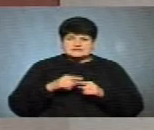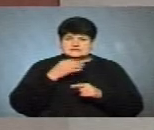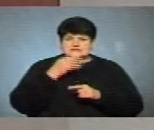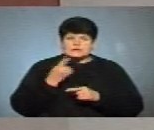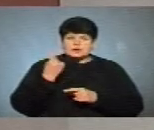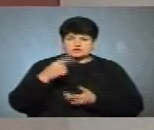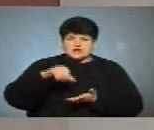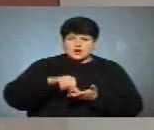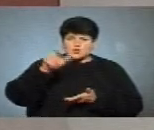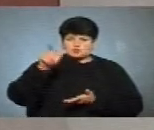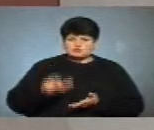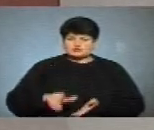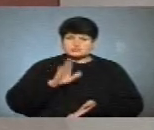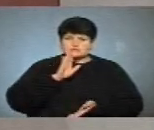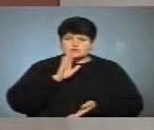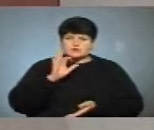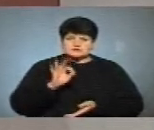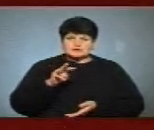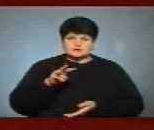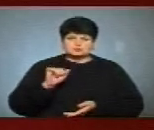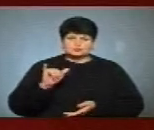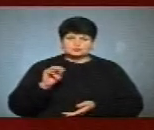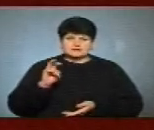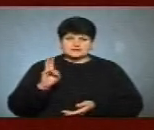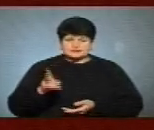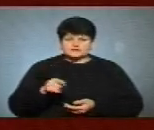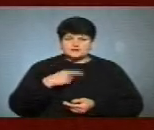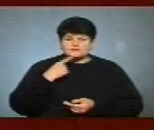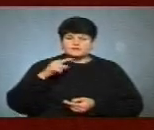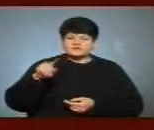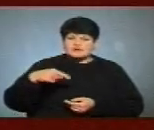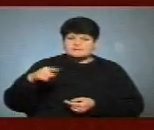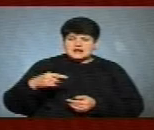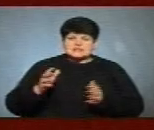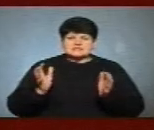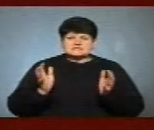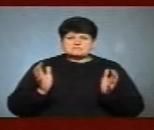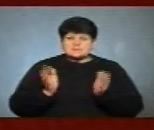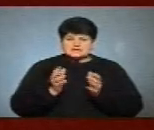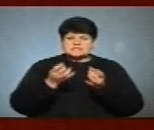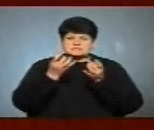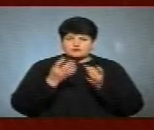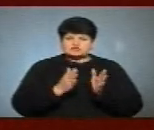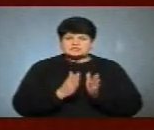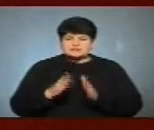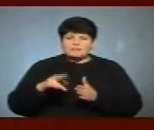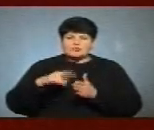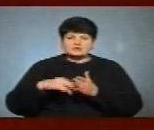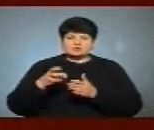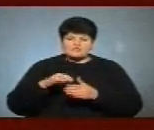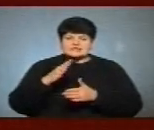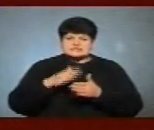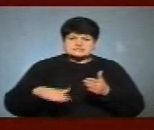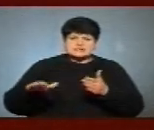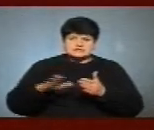з учасниць протесту Оксана Мулик. За її словами, вимагали зберегти спрощену систему оподаткування,